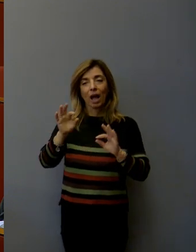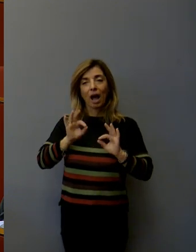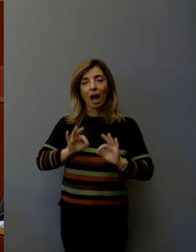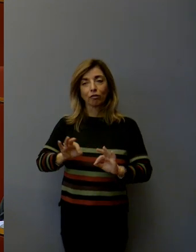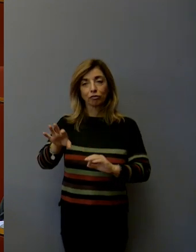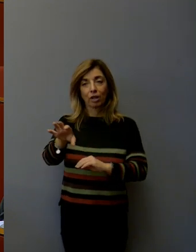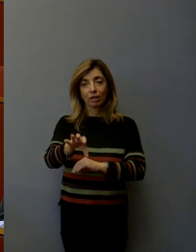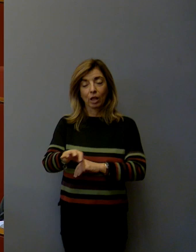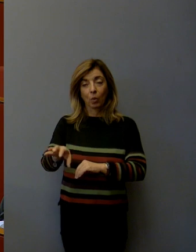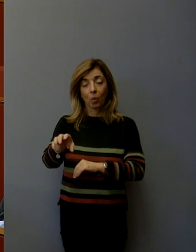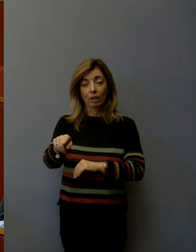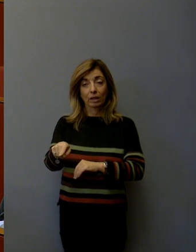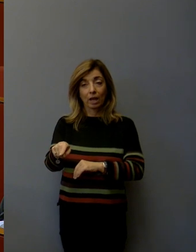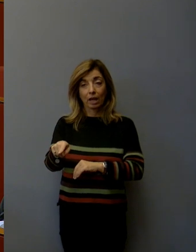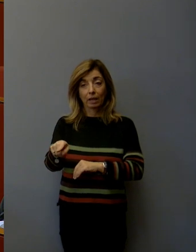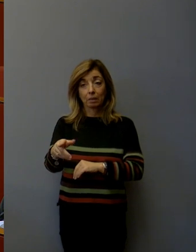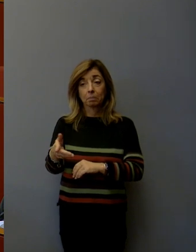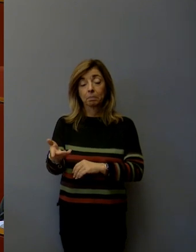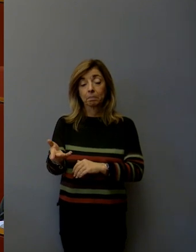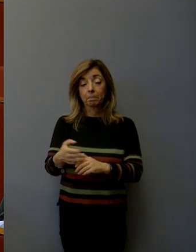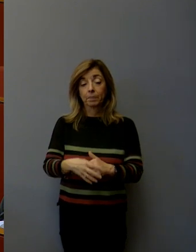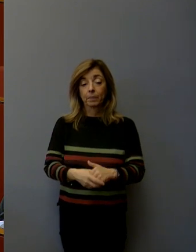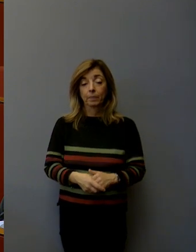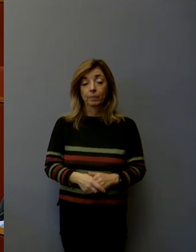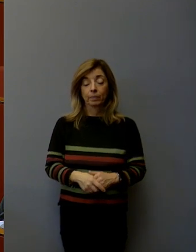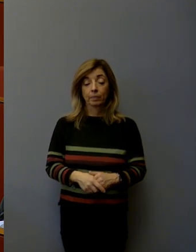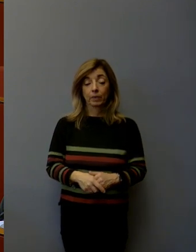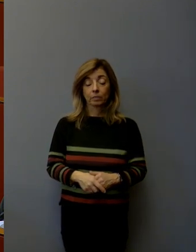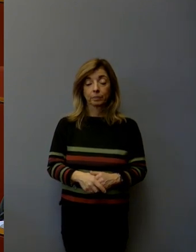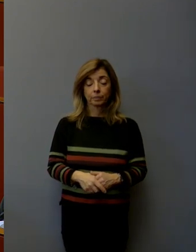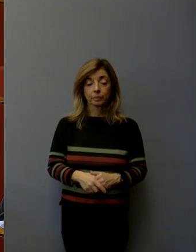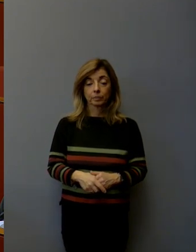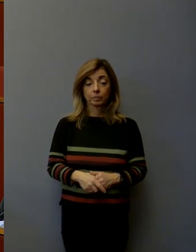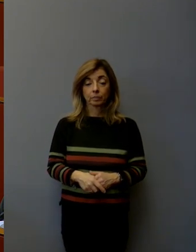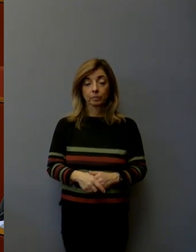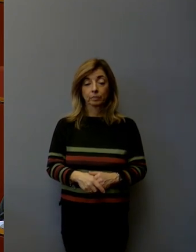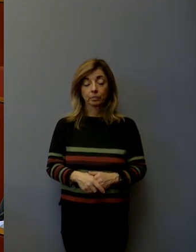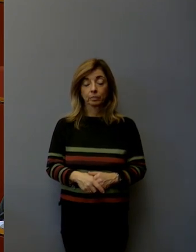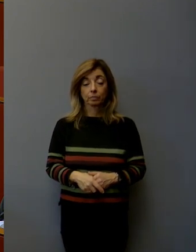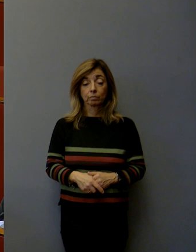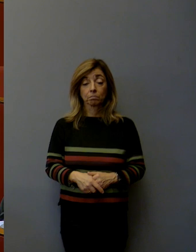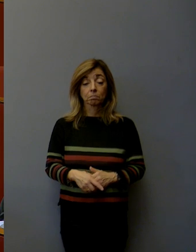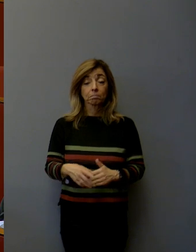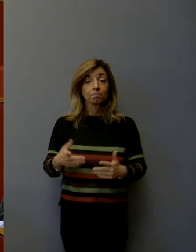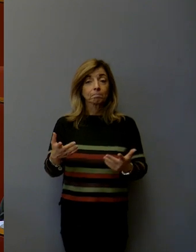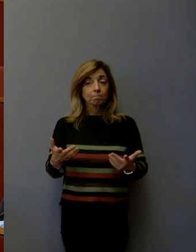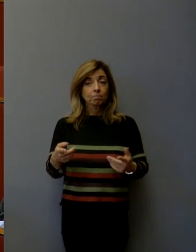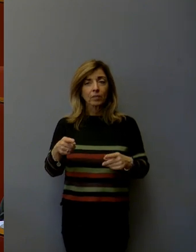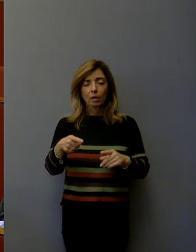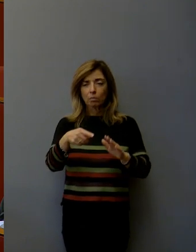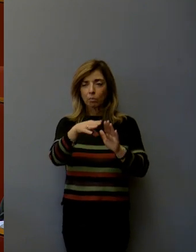ora magari non è così magari siamo più avanti e io non ho colto questo tipo di